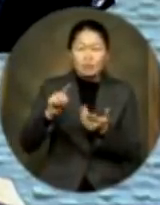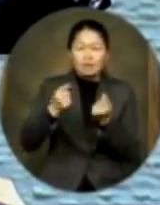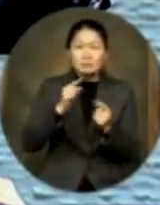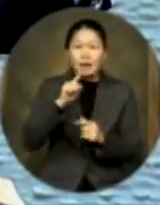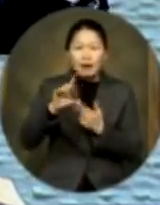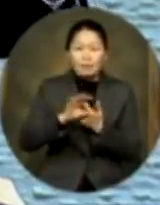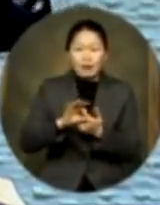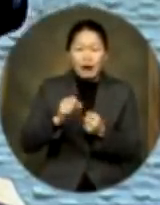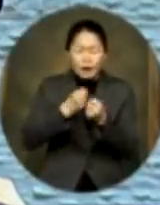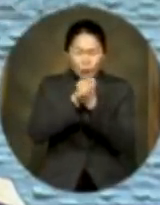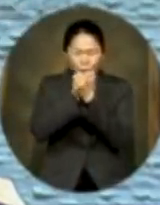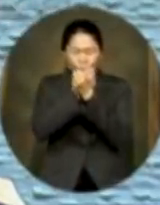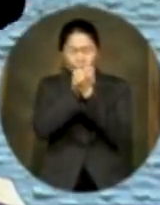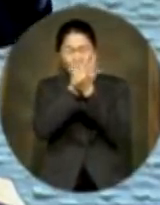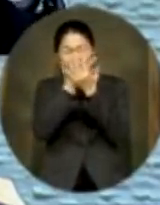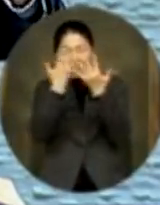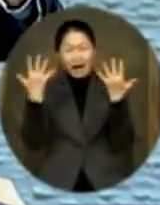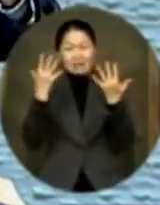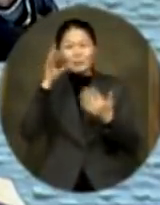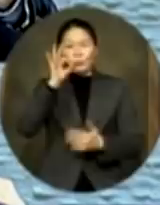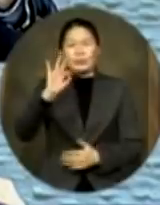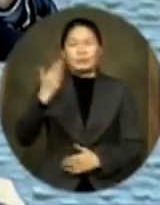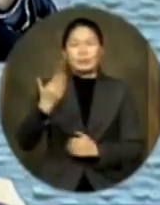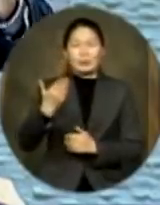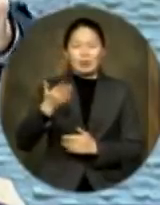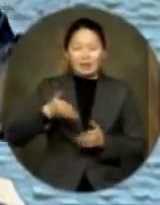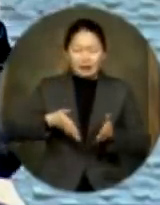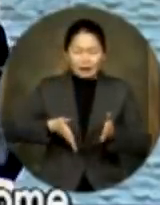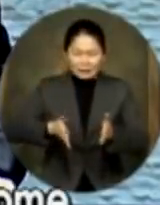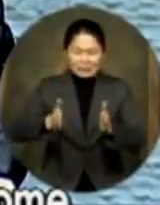보여요 갈길이 너무 하니 보여요